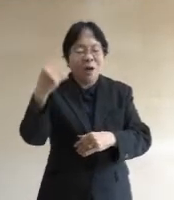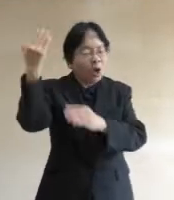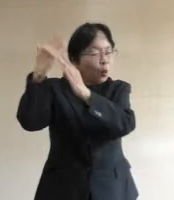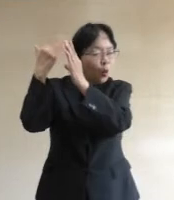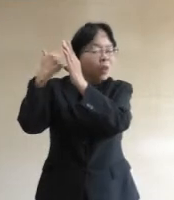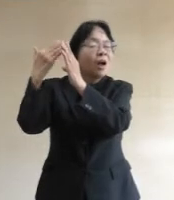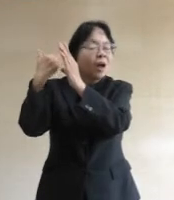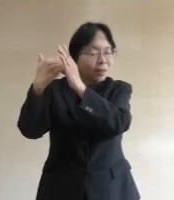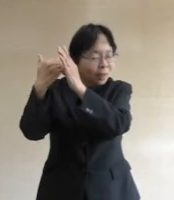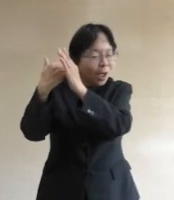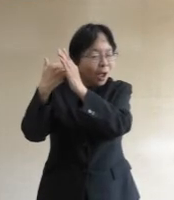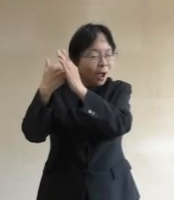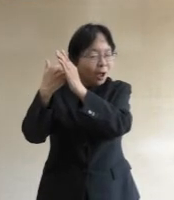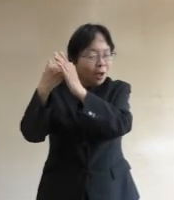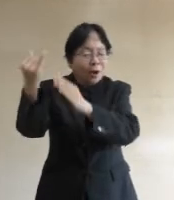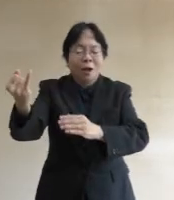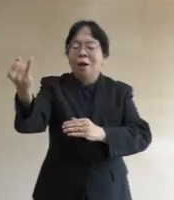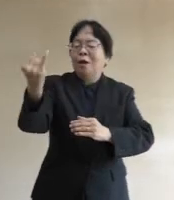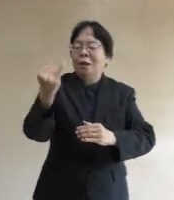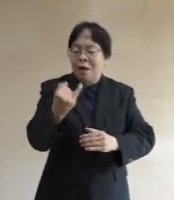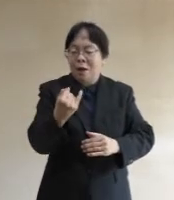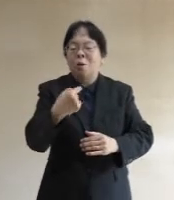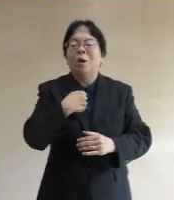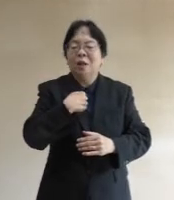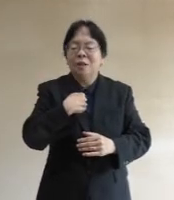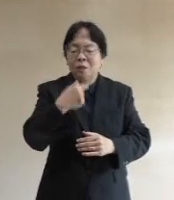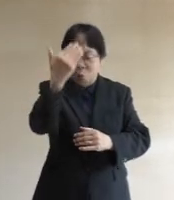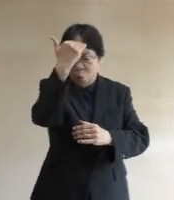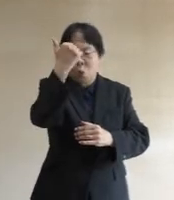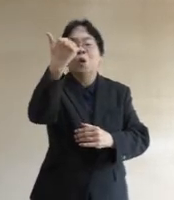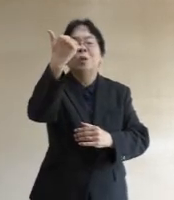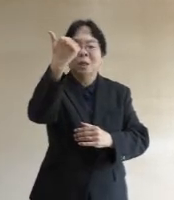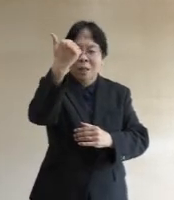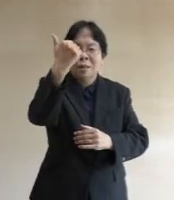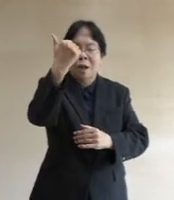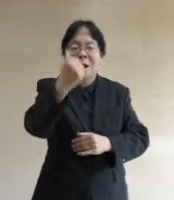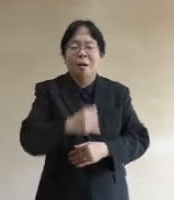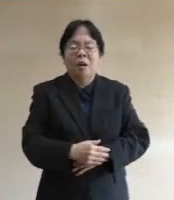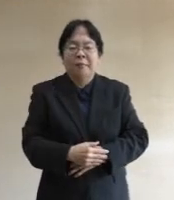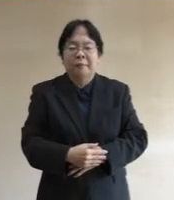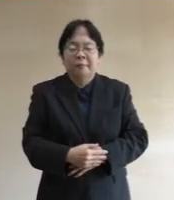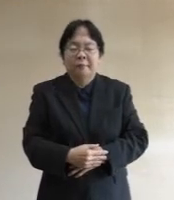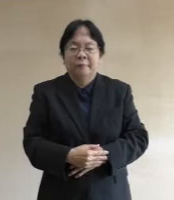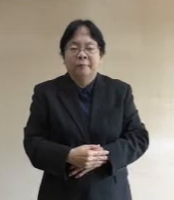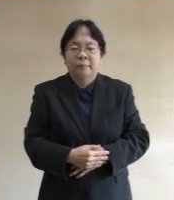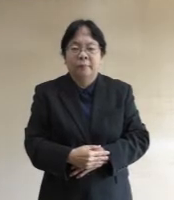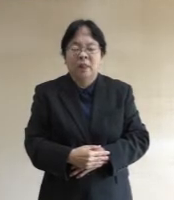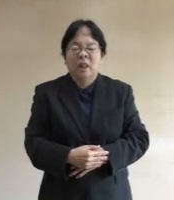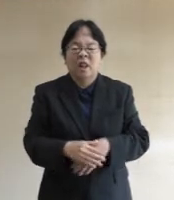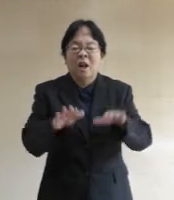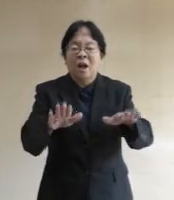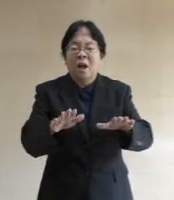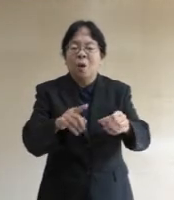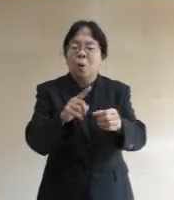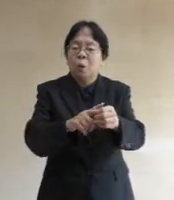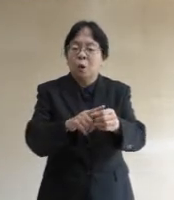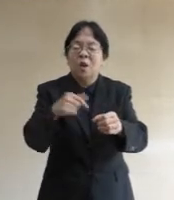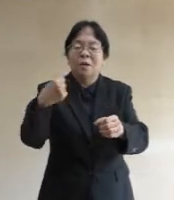かったですし、まあ、よそから来た私をまあこの場に呼んでくださったこと、あとは今年